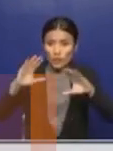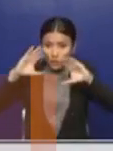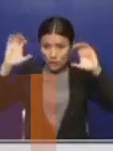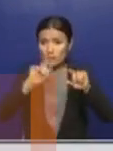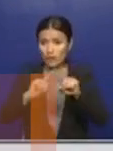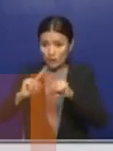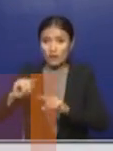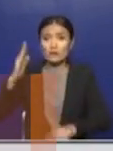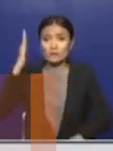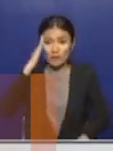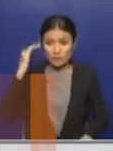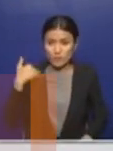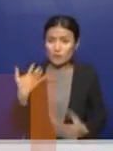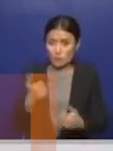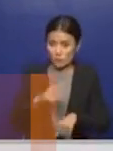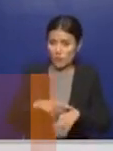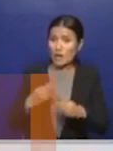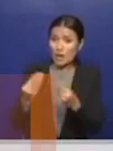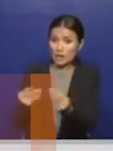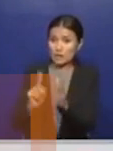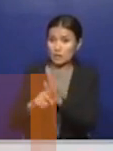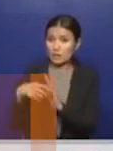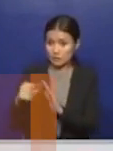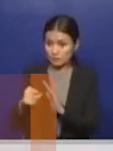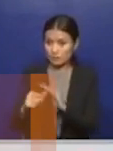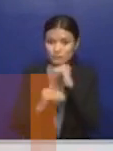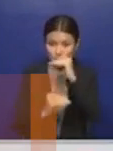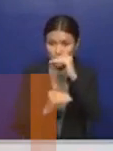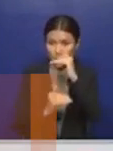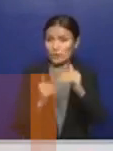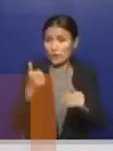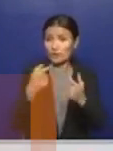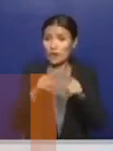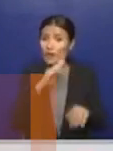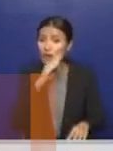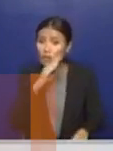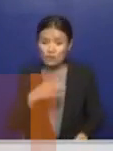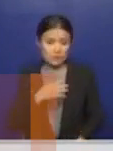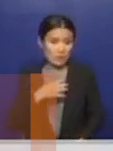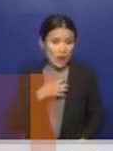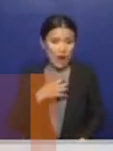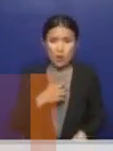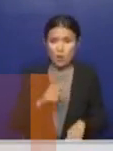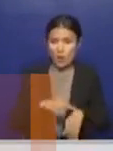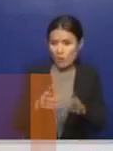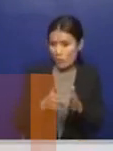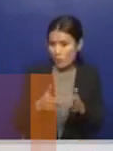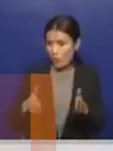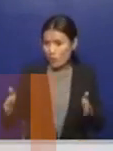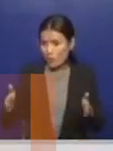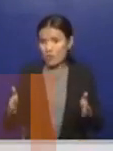สุด10นาทีครับแต่ถ้าท่านจะใช้เวลามากกว่านี้ขอให้ไปถามในสัปดาห์หน้า